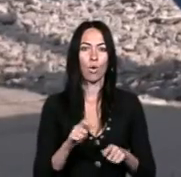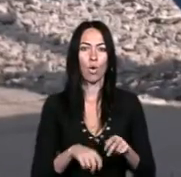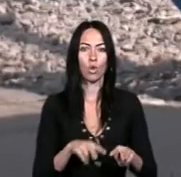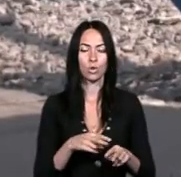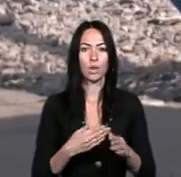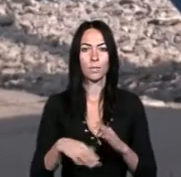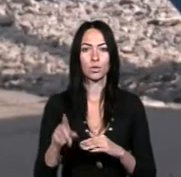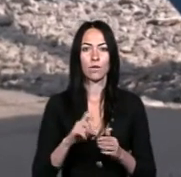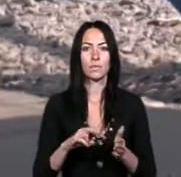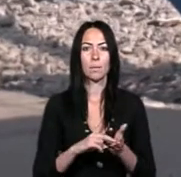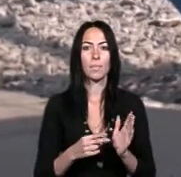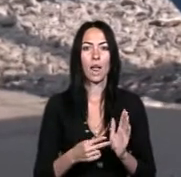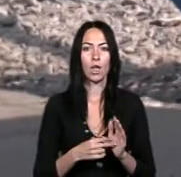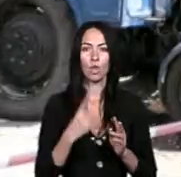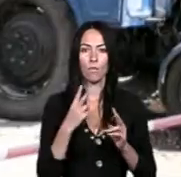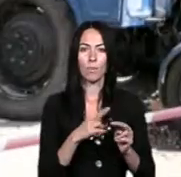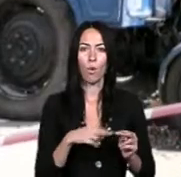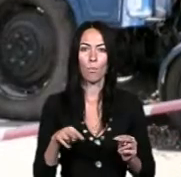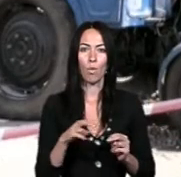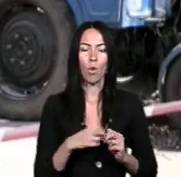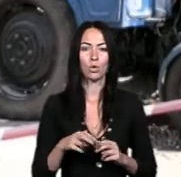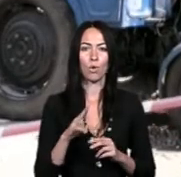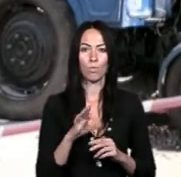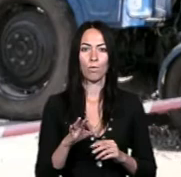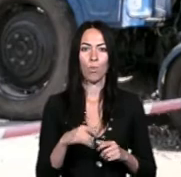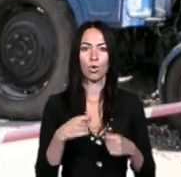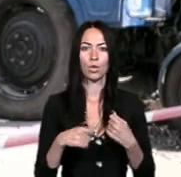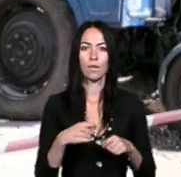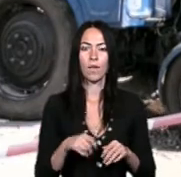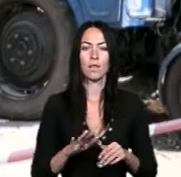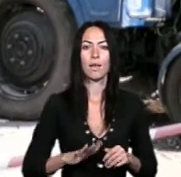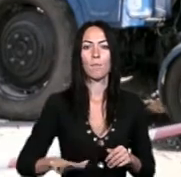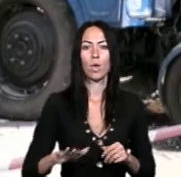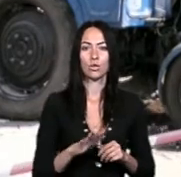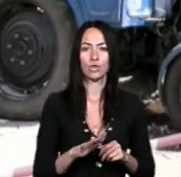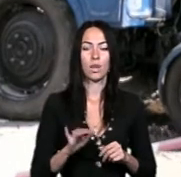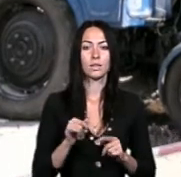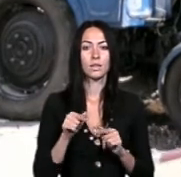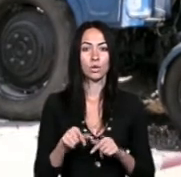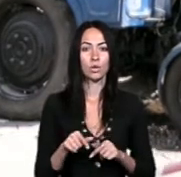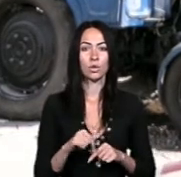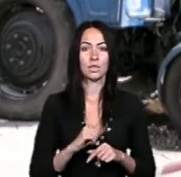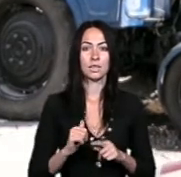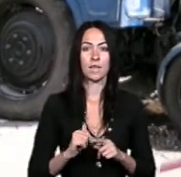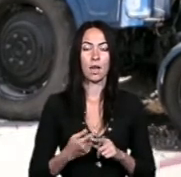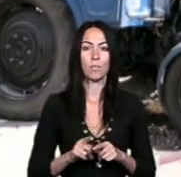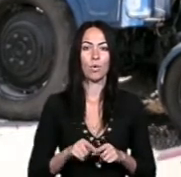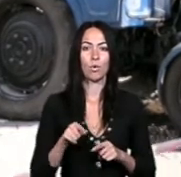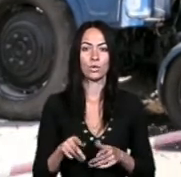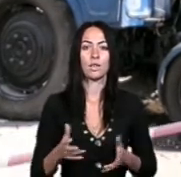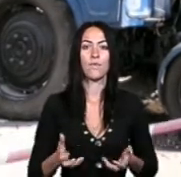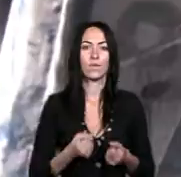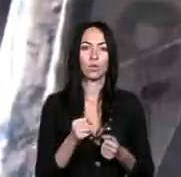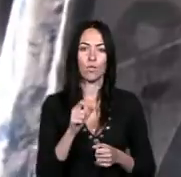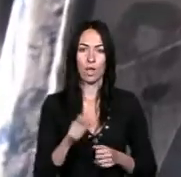з плановим обходом по торговельній площадці. І тоді саме це врятувало